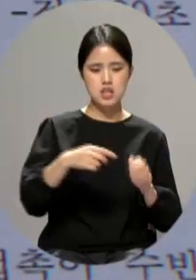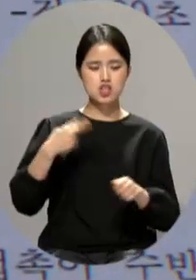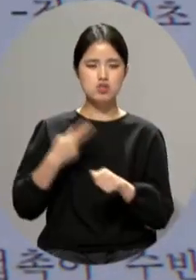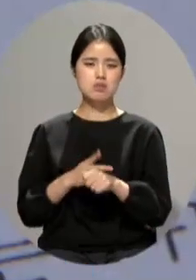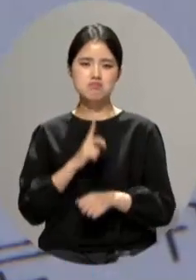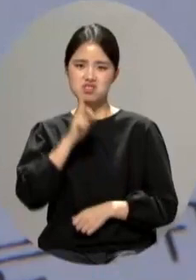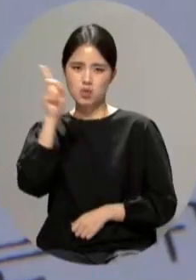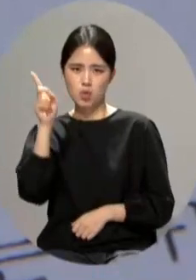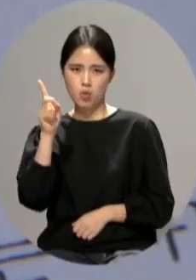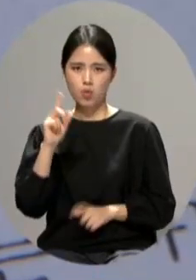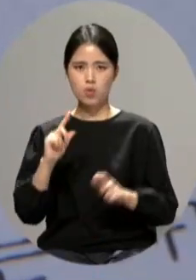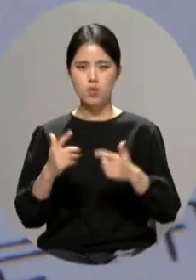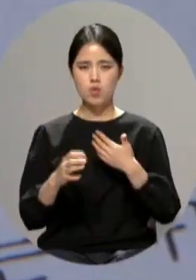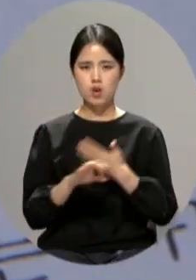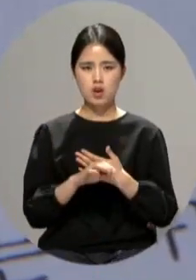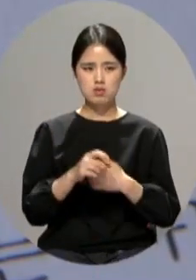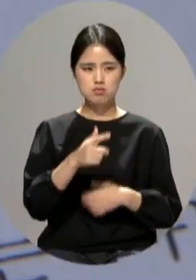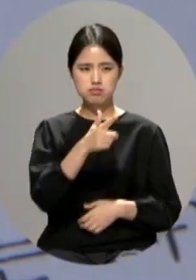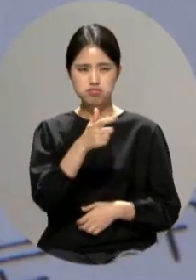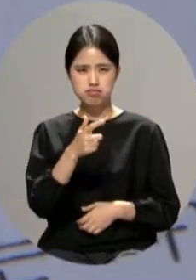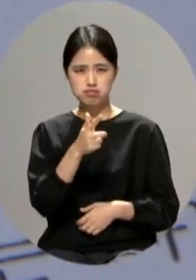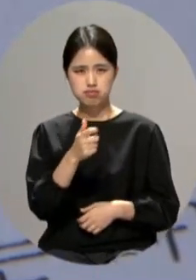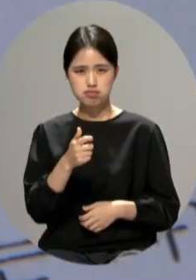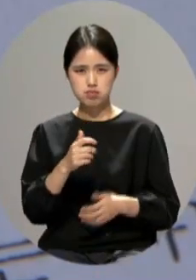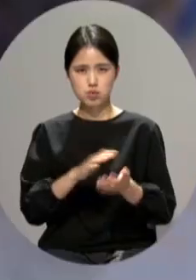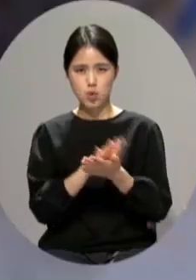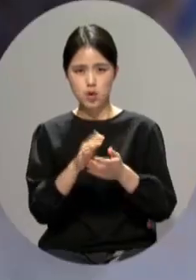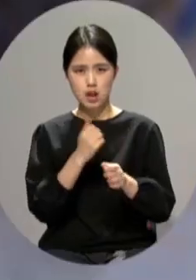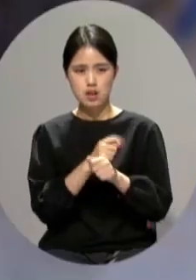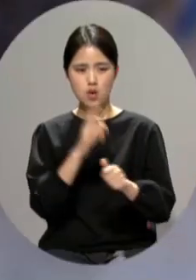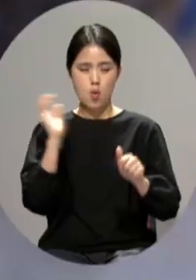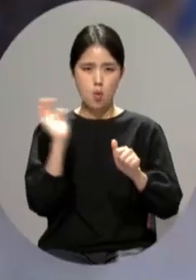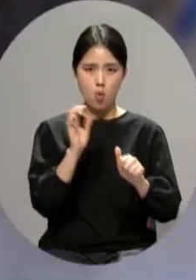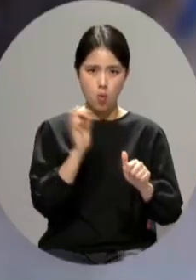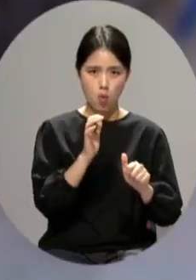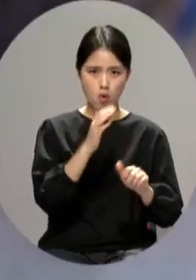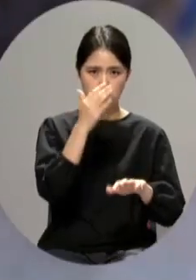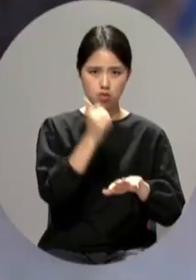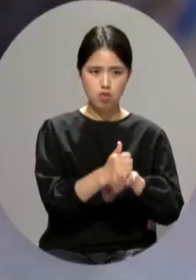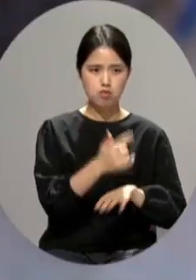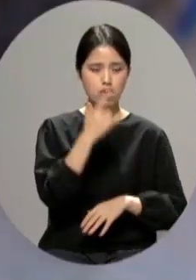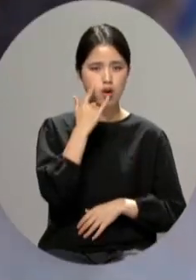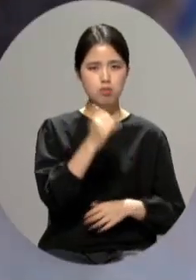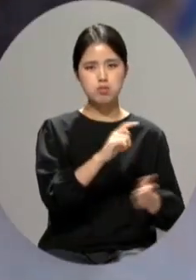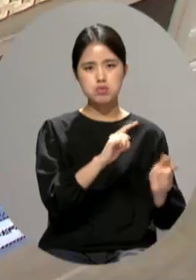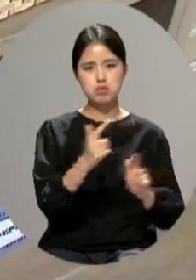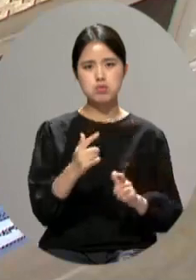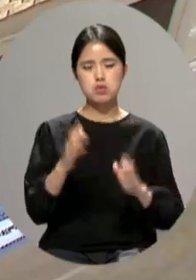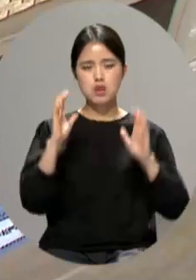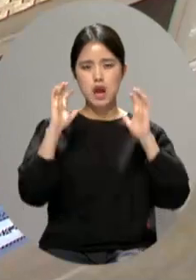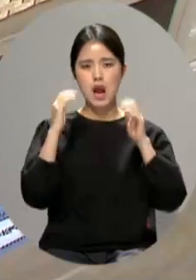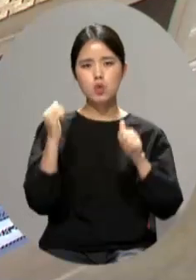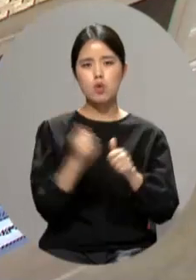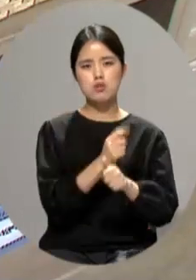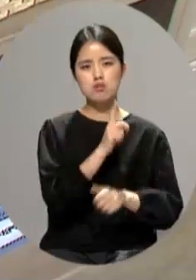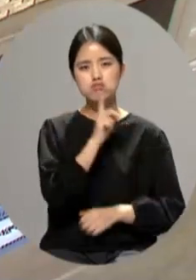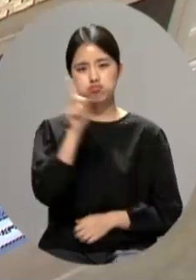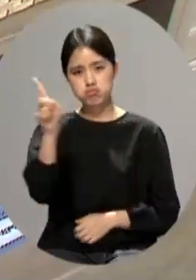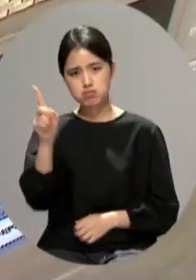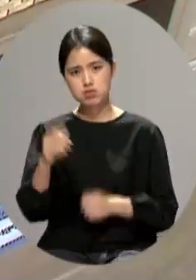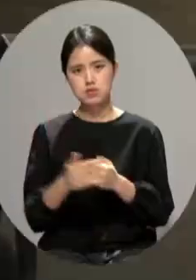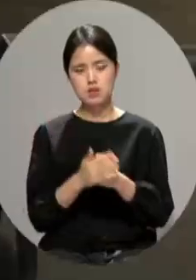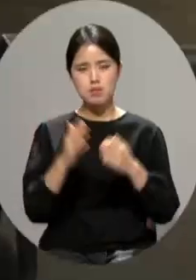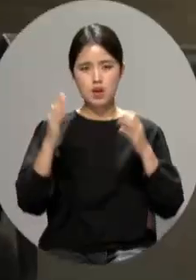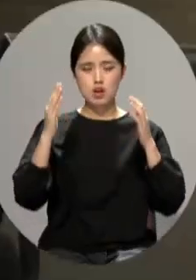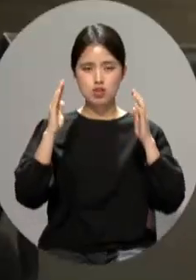신고하거나 고무줄 총싸움을 하던 학생들을 훈육하던 교사는 학부모들로부터 아동학대로 신고를 당했으며